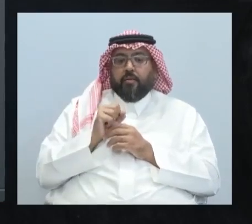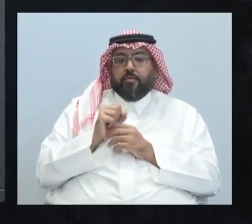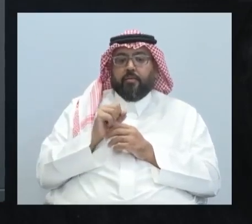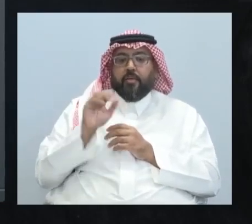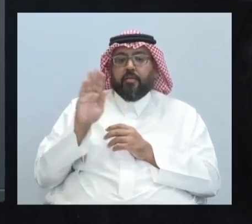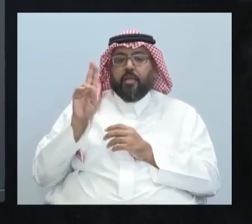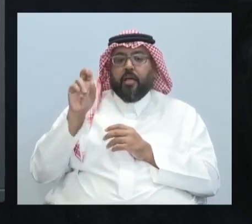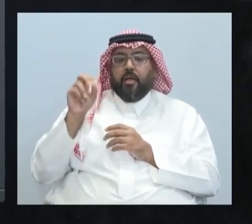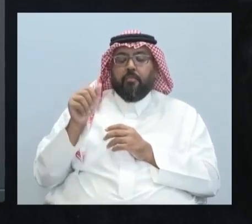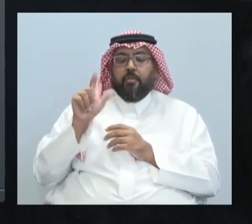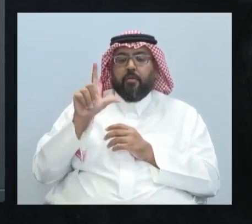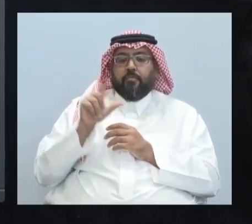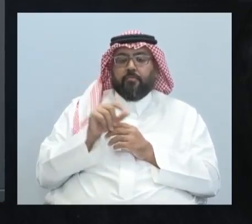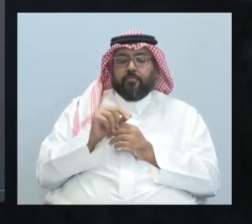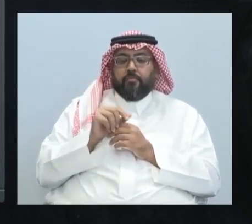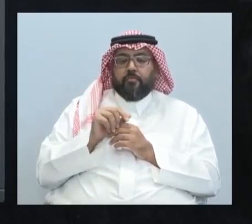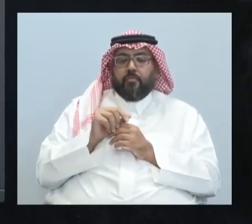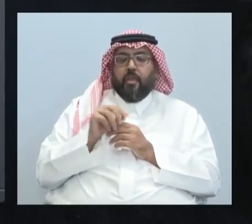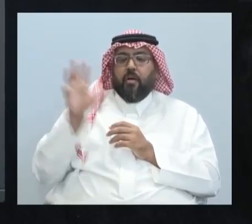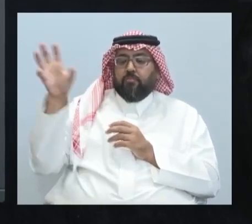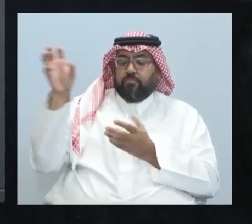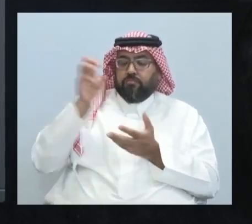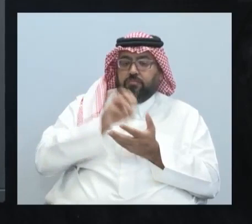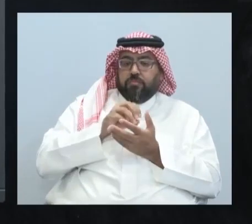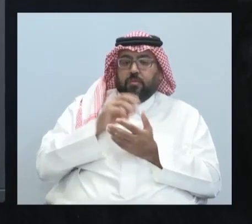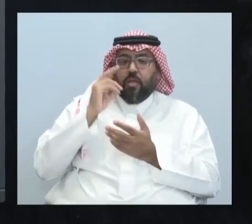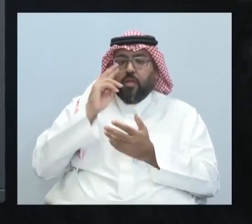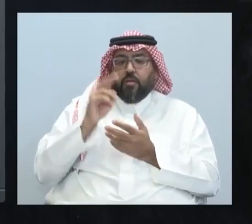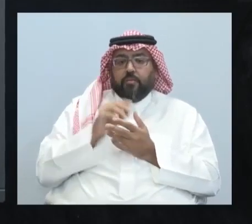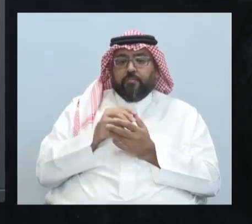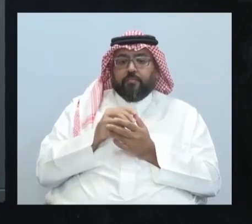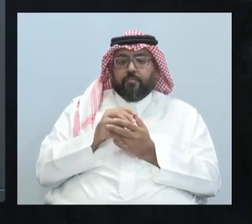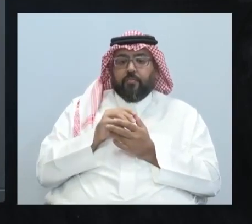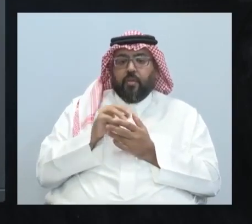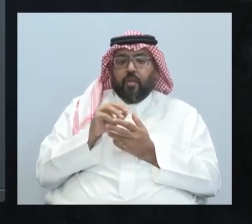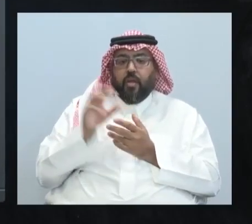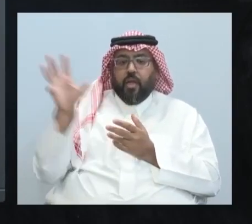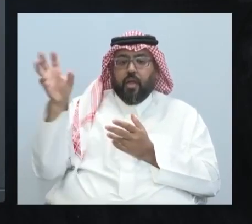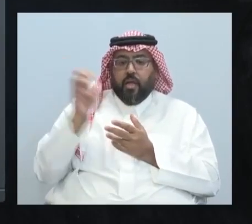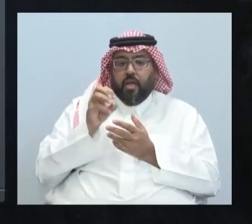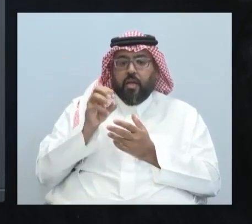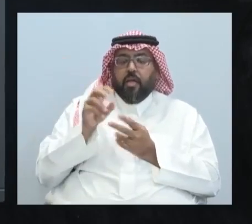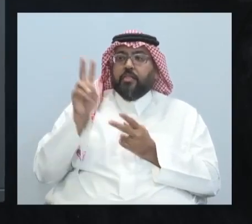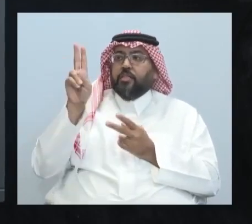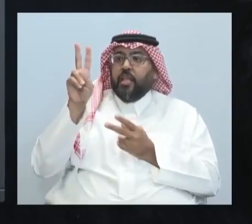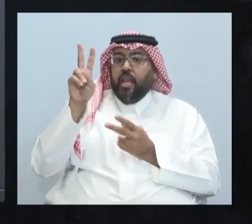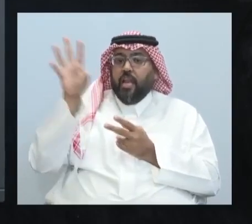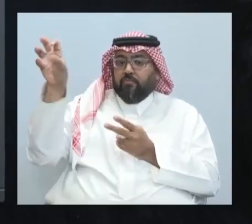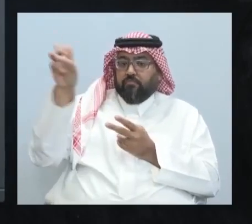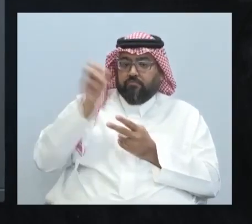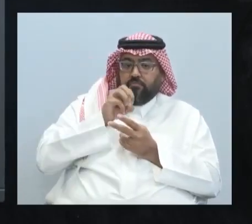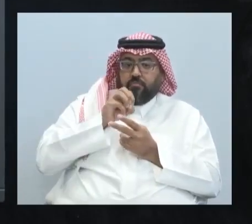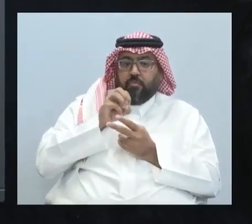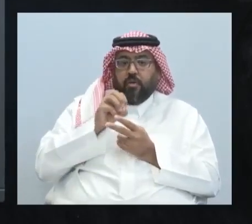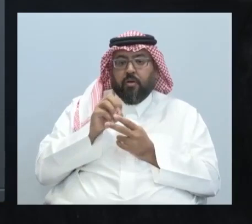اللي هو الحمض فالحمض بحسب نظريه لويس انه هي الماده التي تستقبل زوج من الكترونات بينما